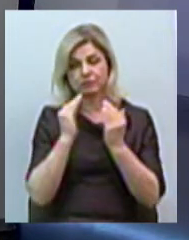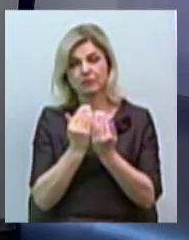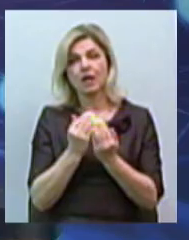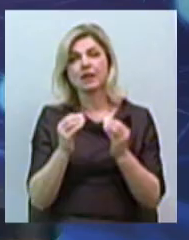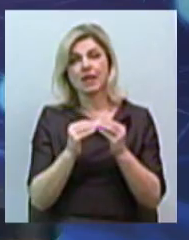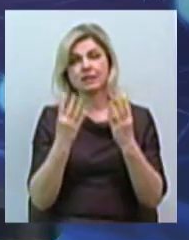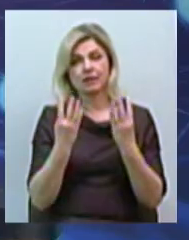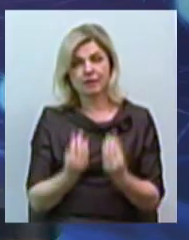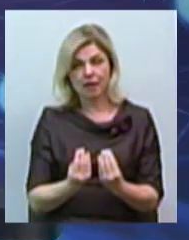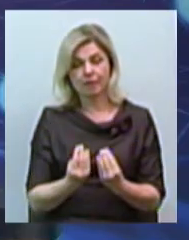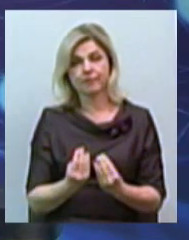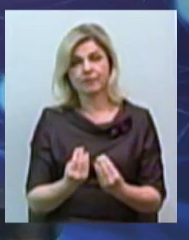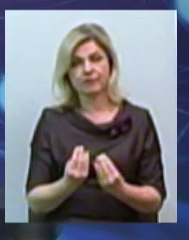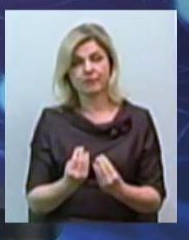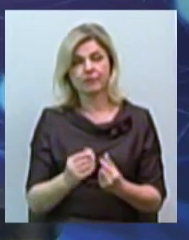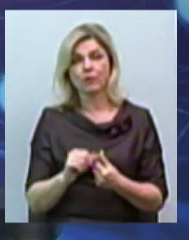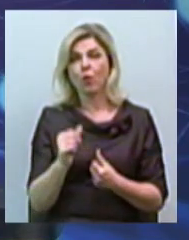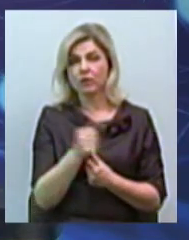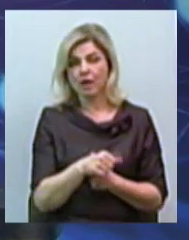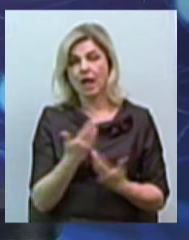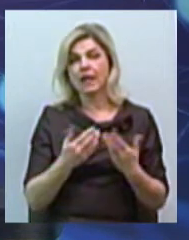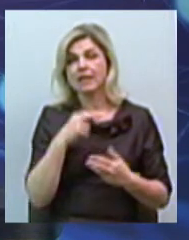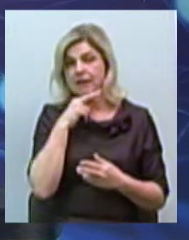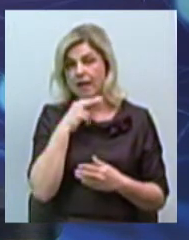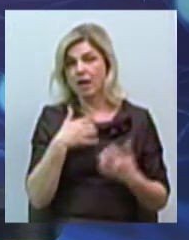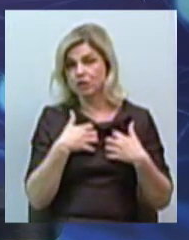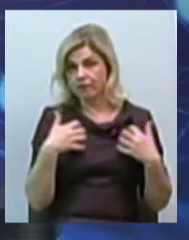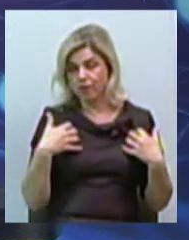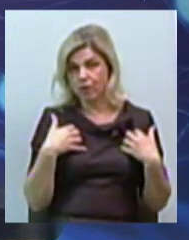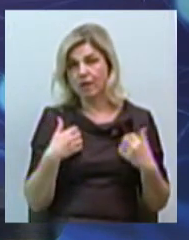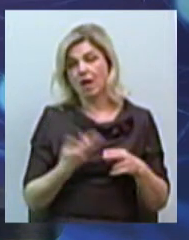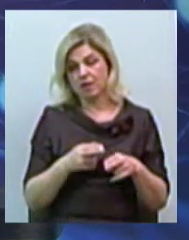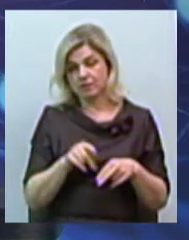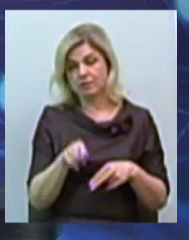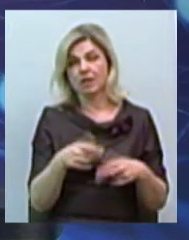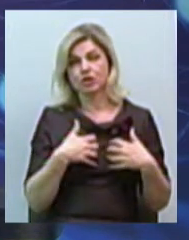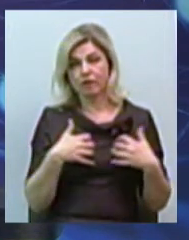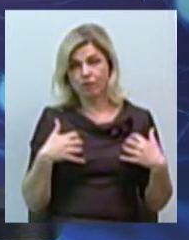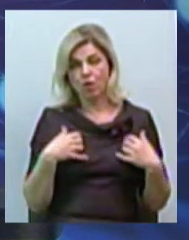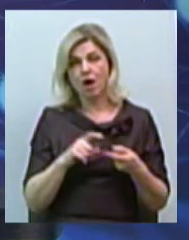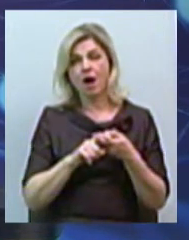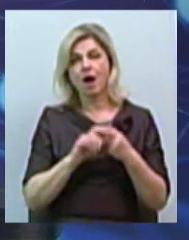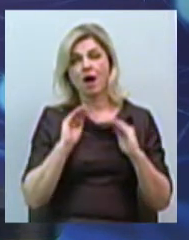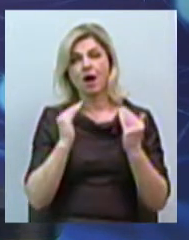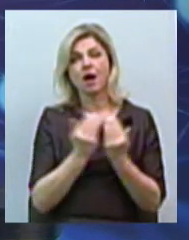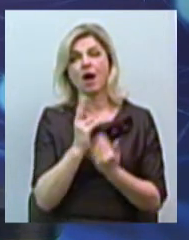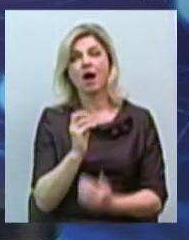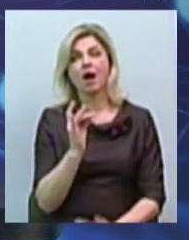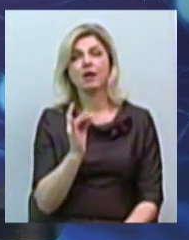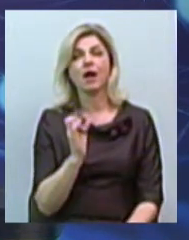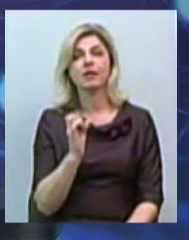Якщо це дика тварина, тоді її в карантин